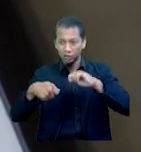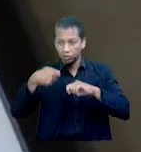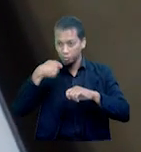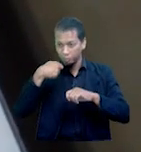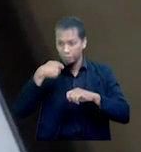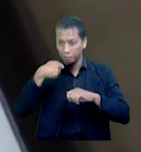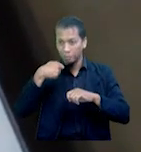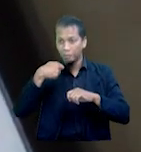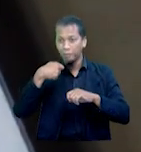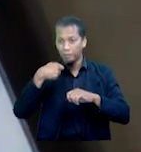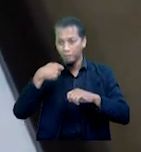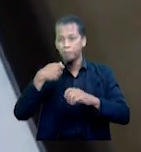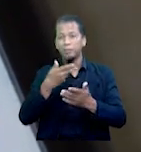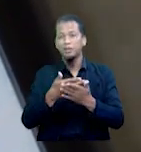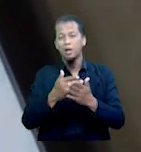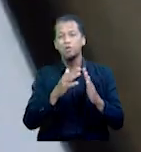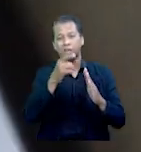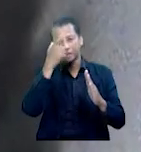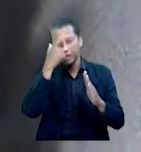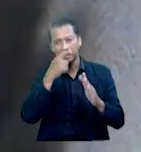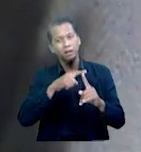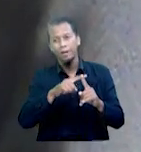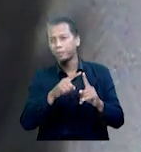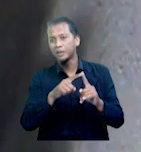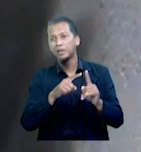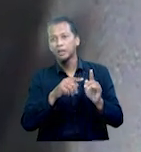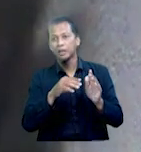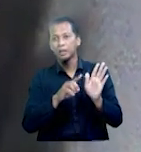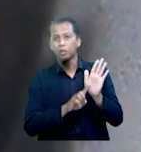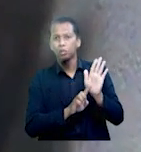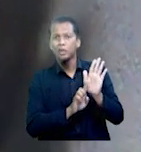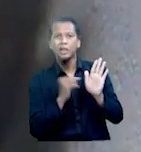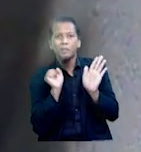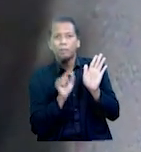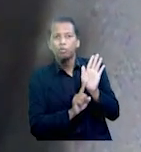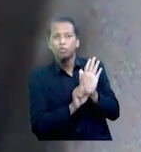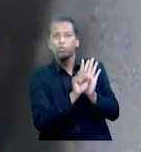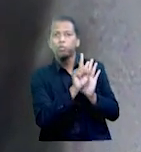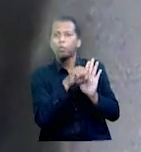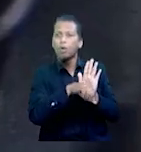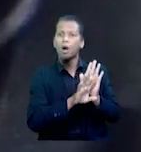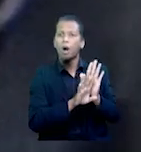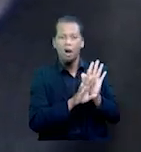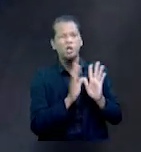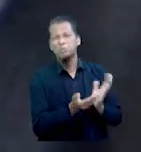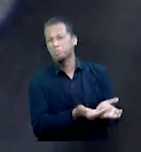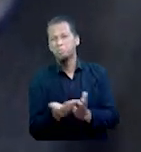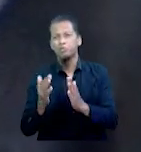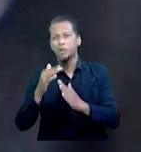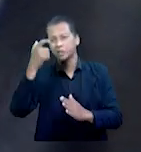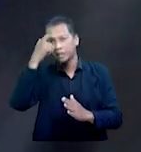puskesmas. Namun panas sang putra justru tak kunjung turun hingga dilarikan ke rumah sakit mitra keluarga Kalideres.